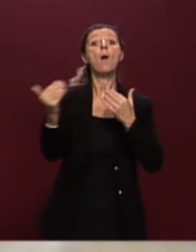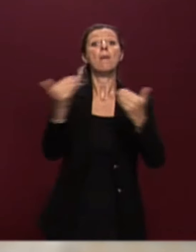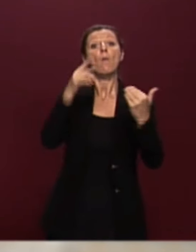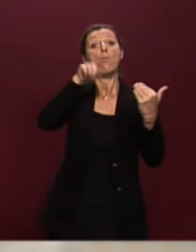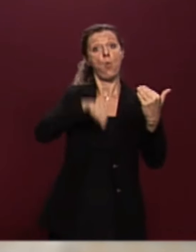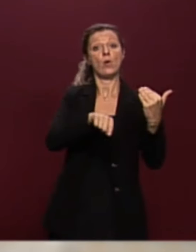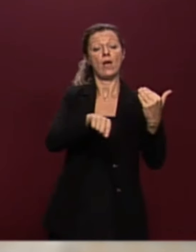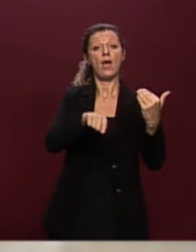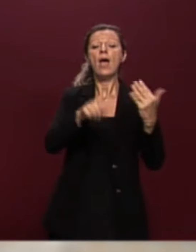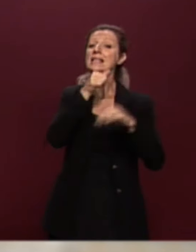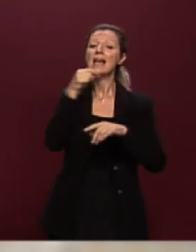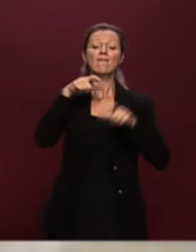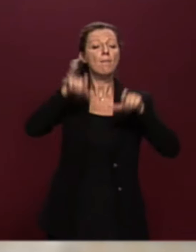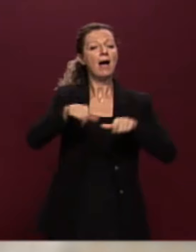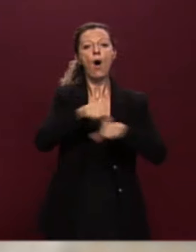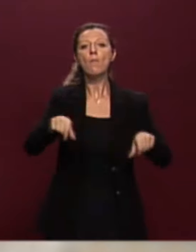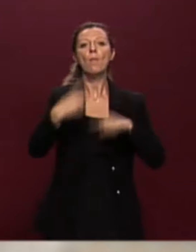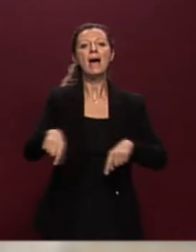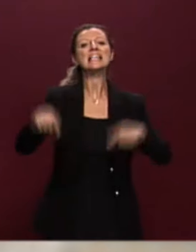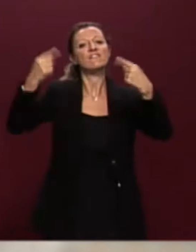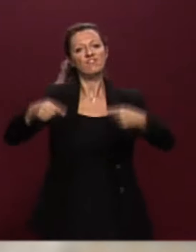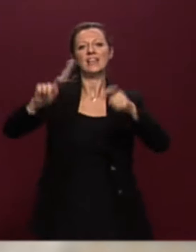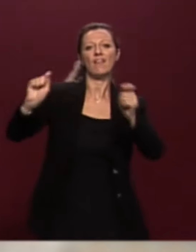vincere questa sfida. Vi ringrazio.